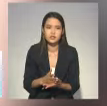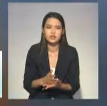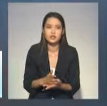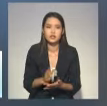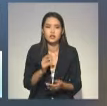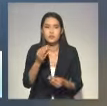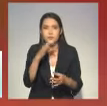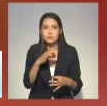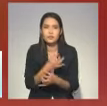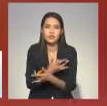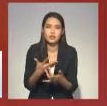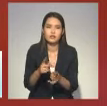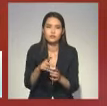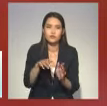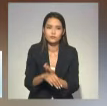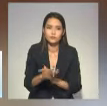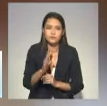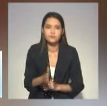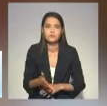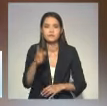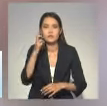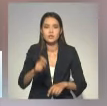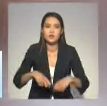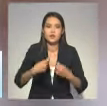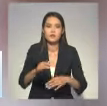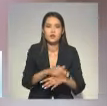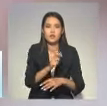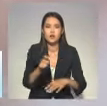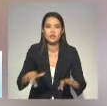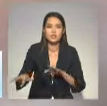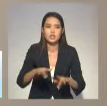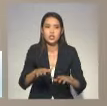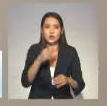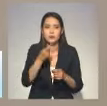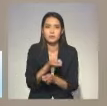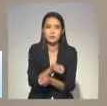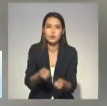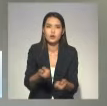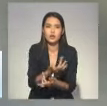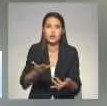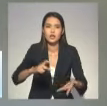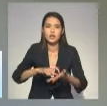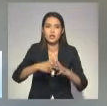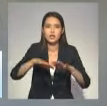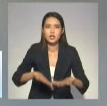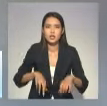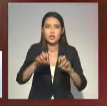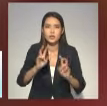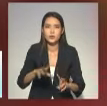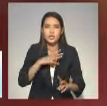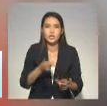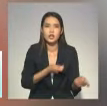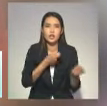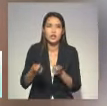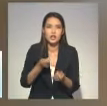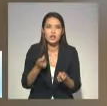медикаменты. Для пожарных и лесников, которые борются с огнем, волонтеры организовали горячее питание. В Озерском сельском округе еда готовится и подается в